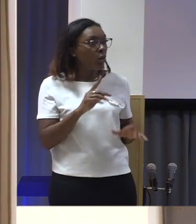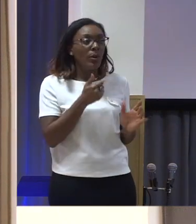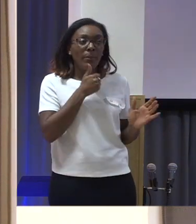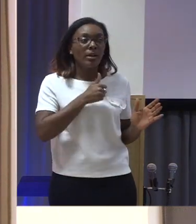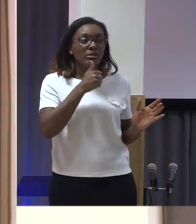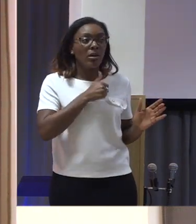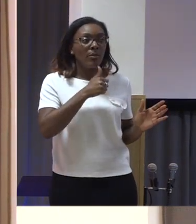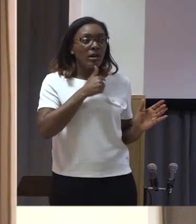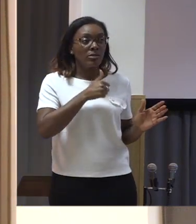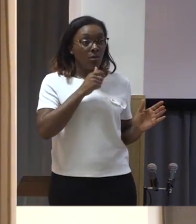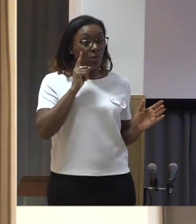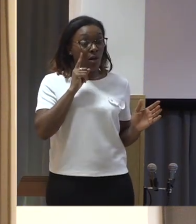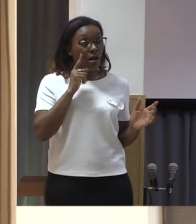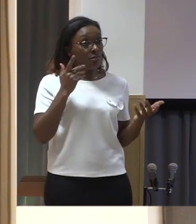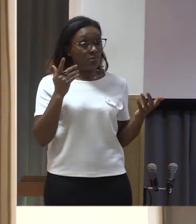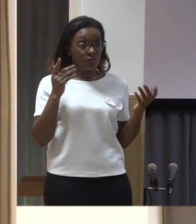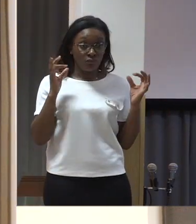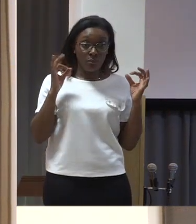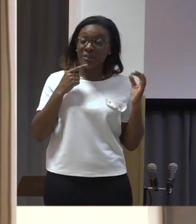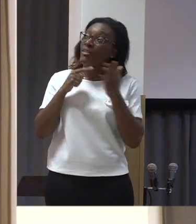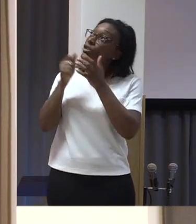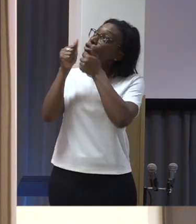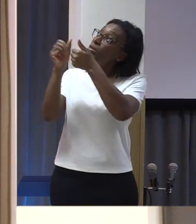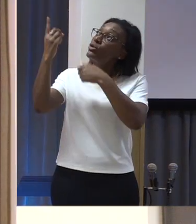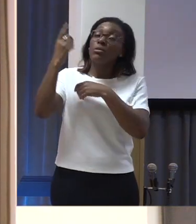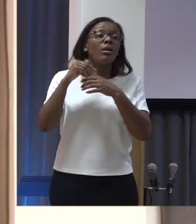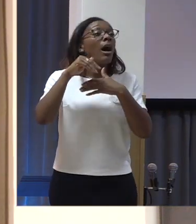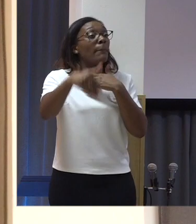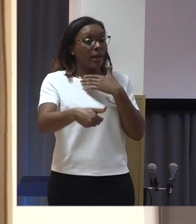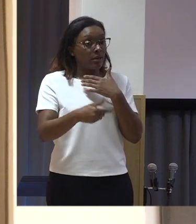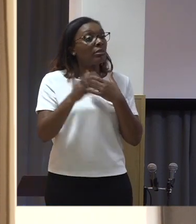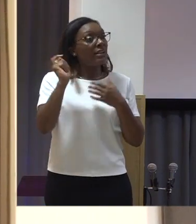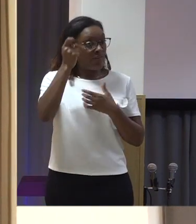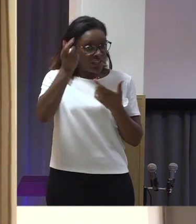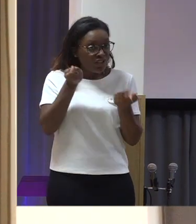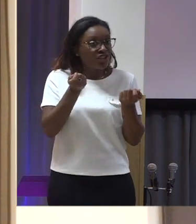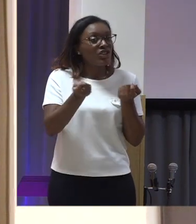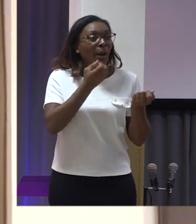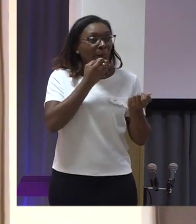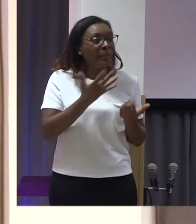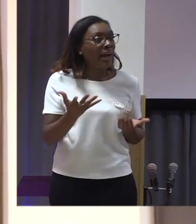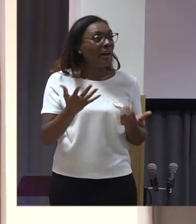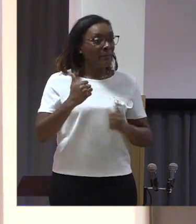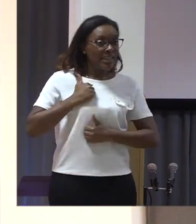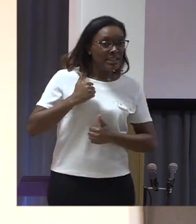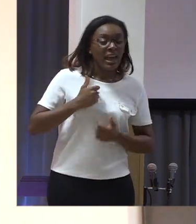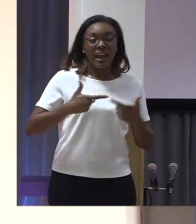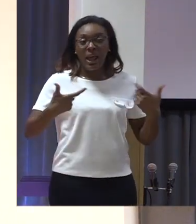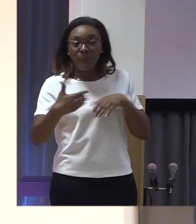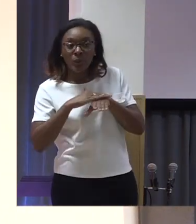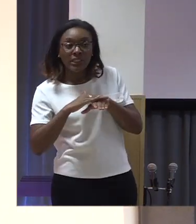C'est qu'il a eu une bonne gouvernance politique et militaire, parce qu'il a su attendre.